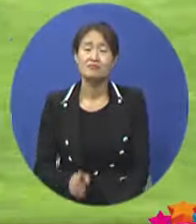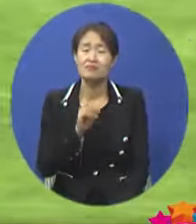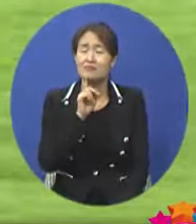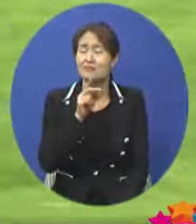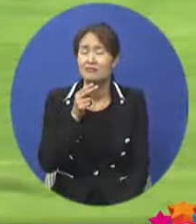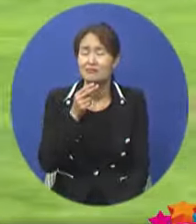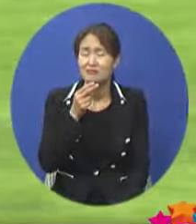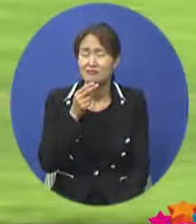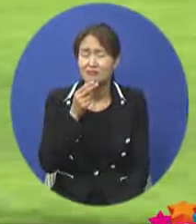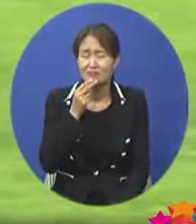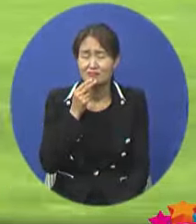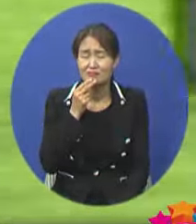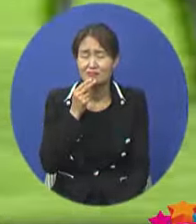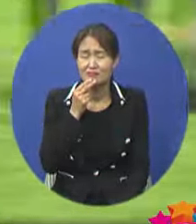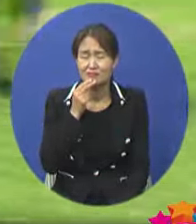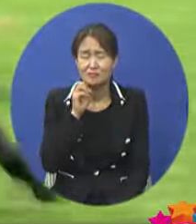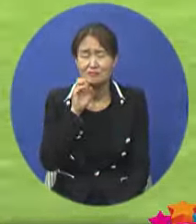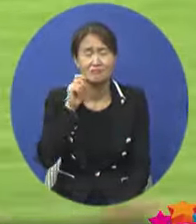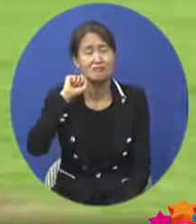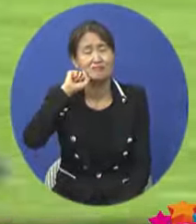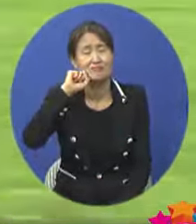말 못할